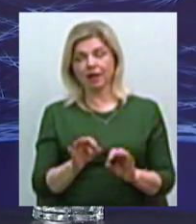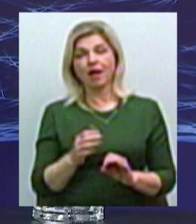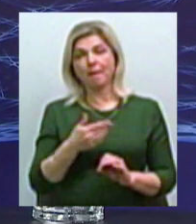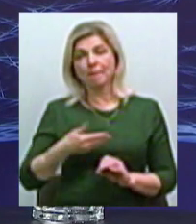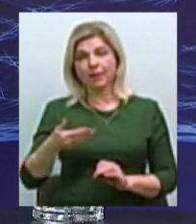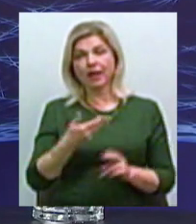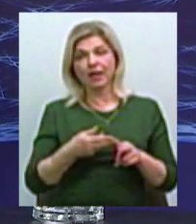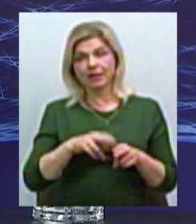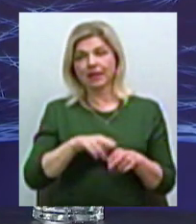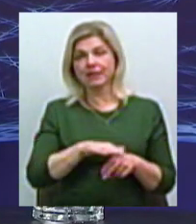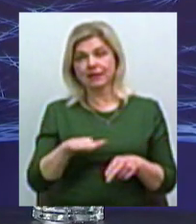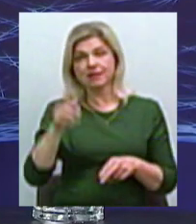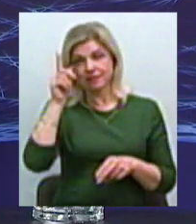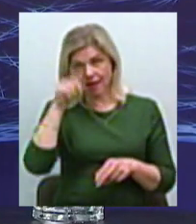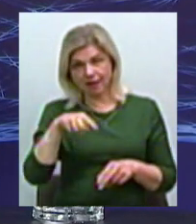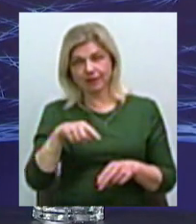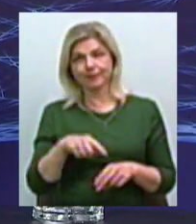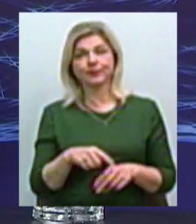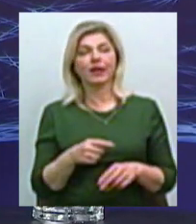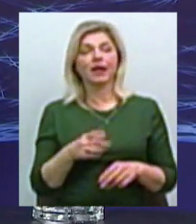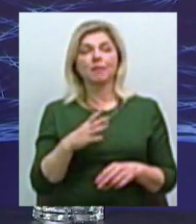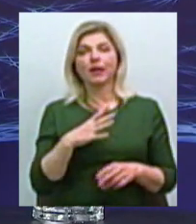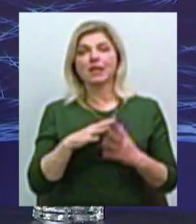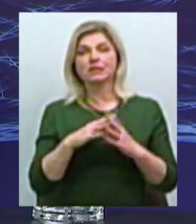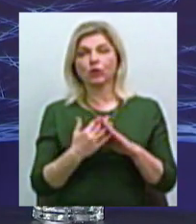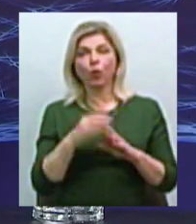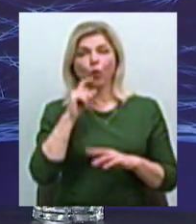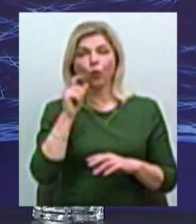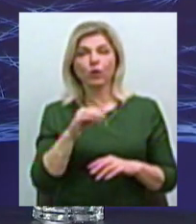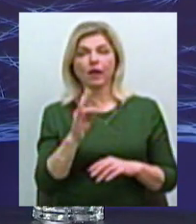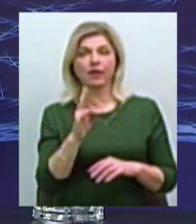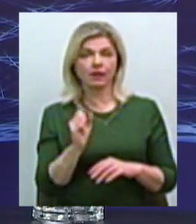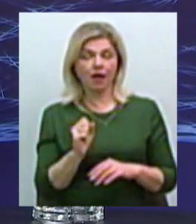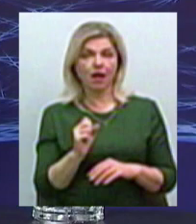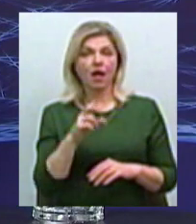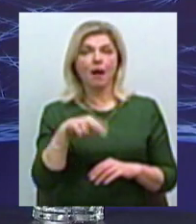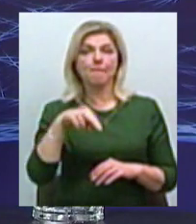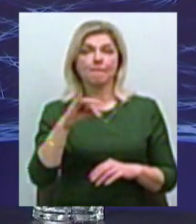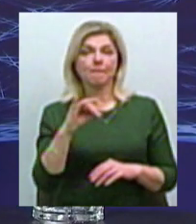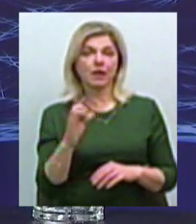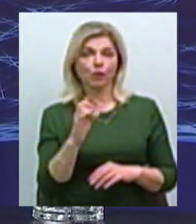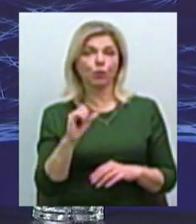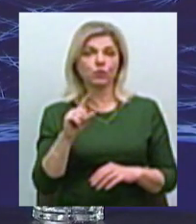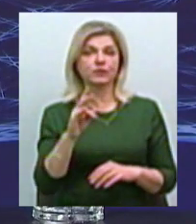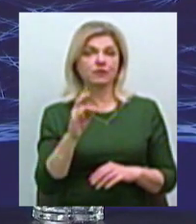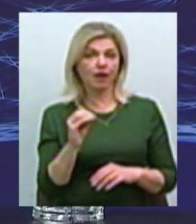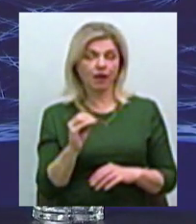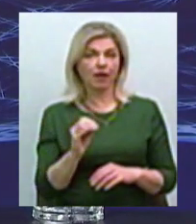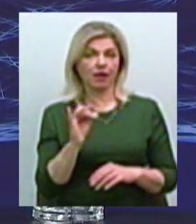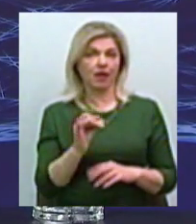знали. Ну, на жаль, те, що це було там село Українка, Прибузьке і Лимани, ну, у нас не вийшло вчасно